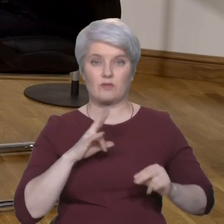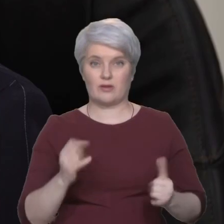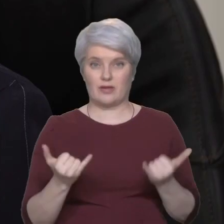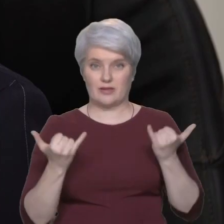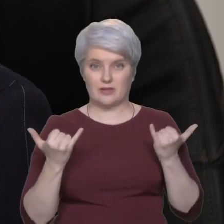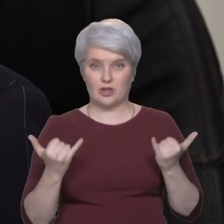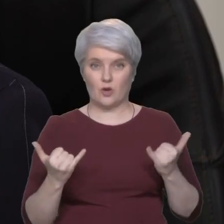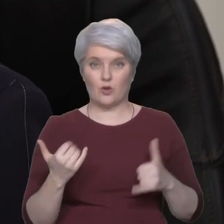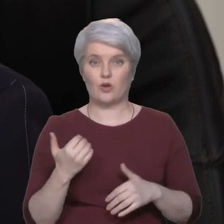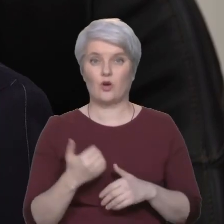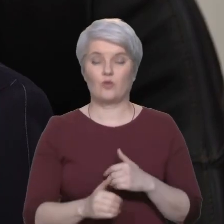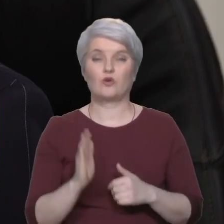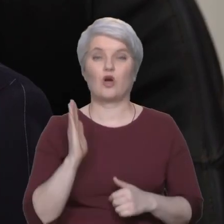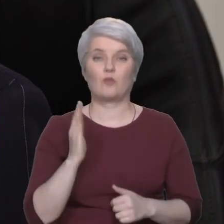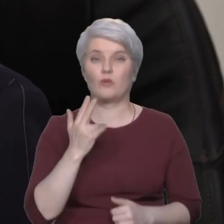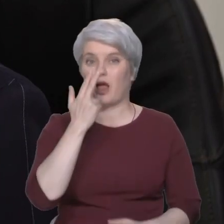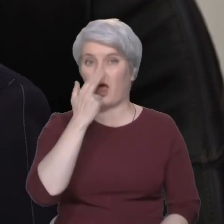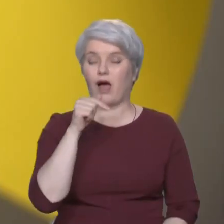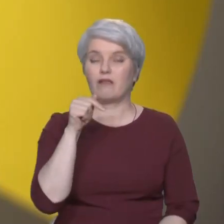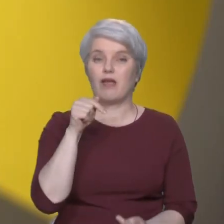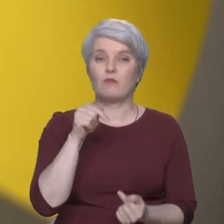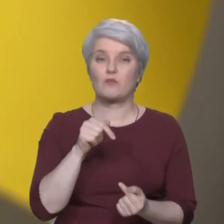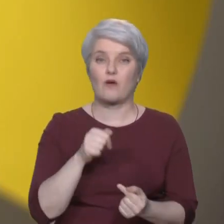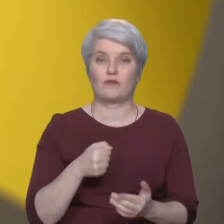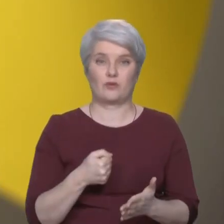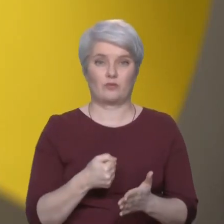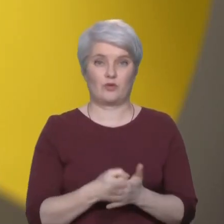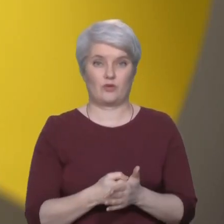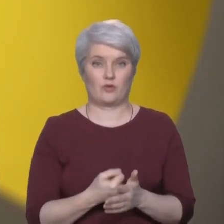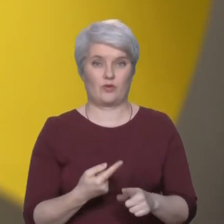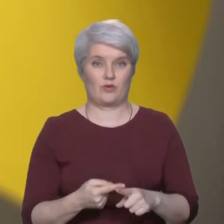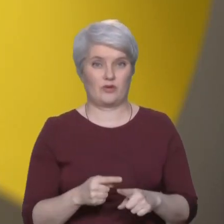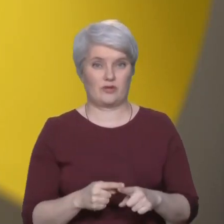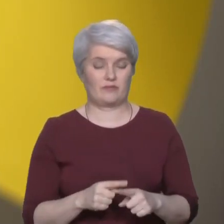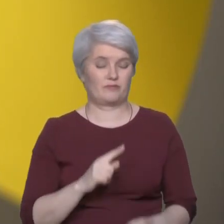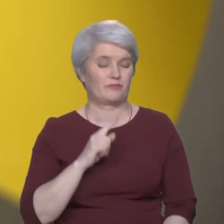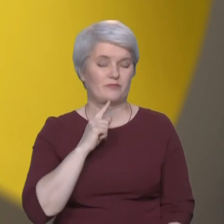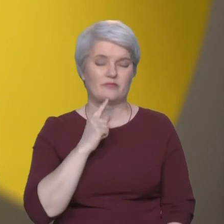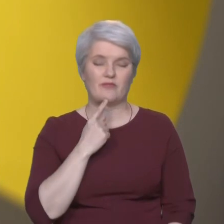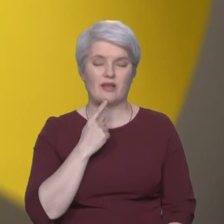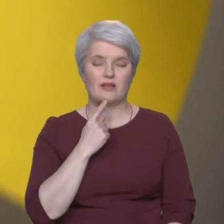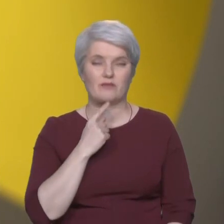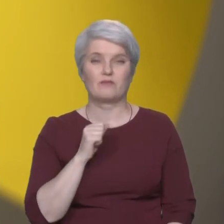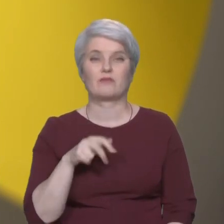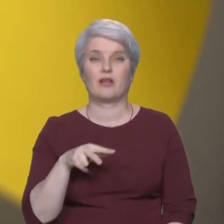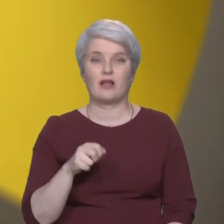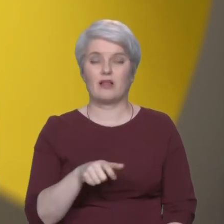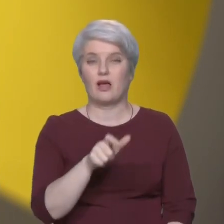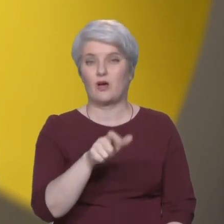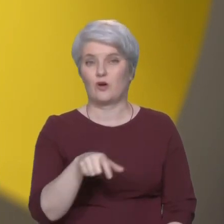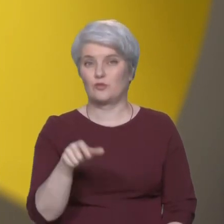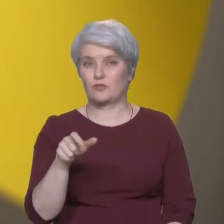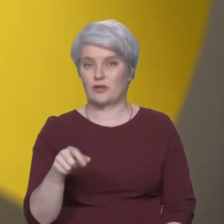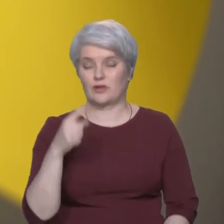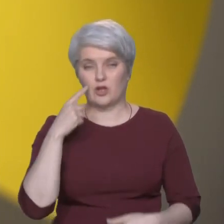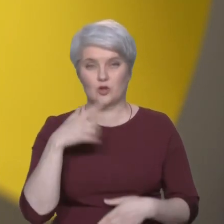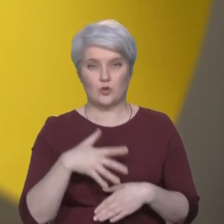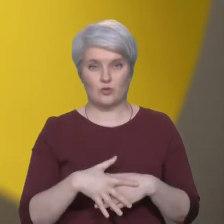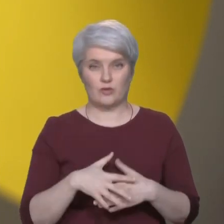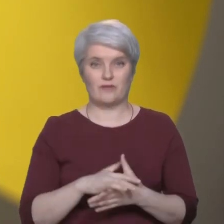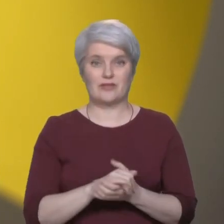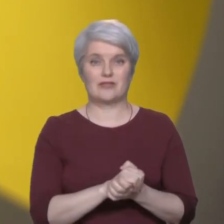уже будучи адаптованими до цих речей, надзвичайно складно. Але особовий склад зрозумів, особовий склад сплатився і